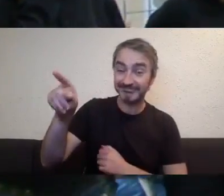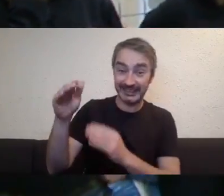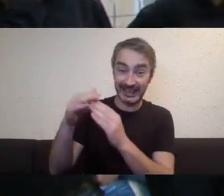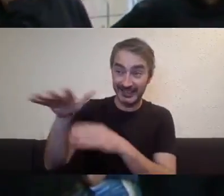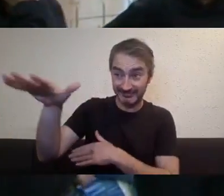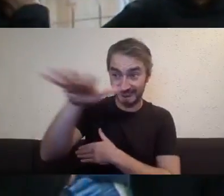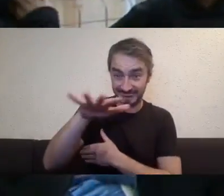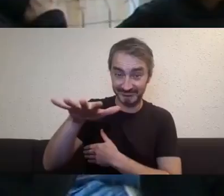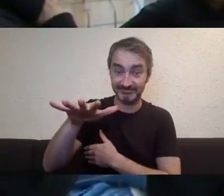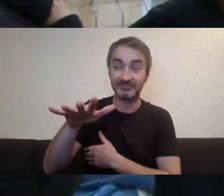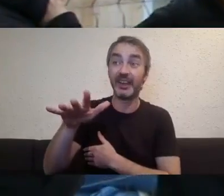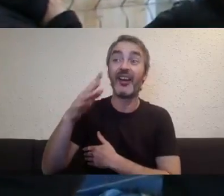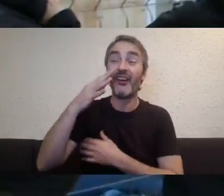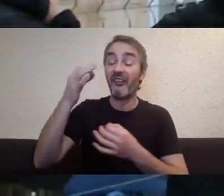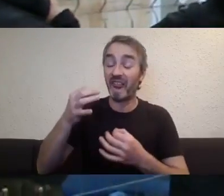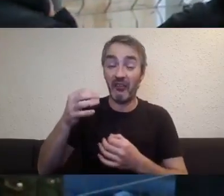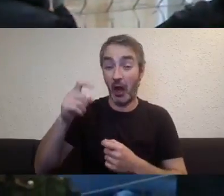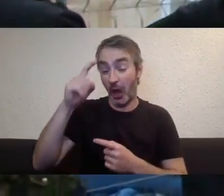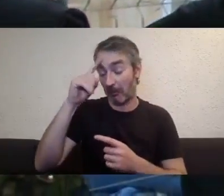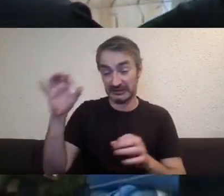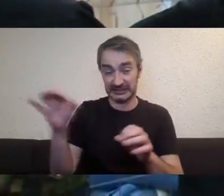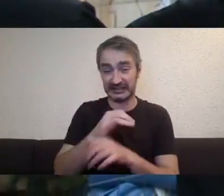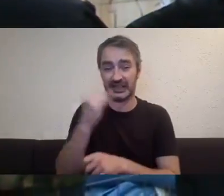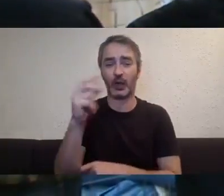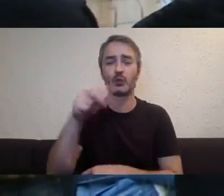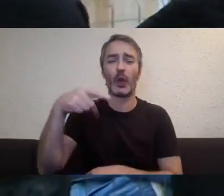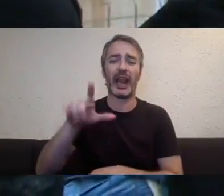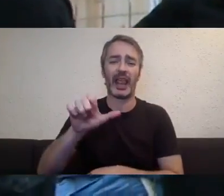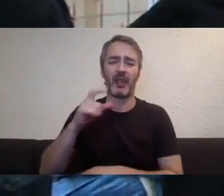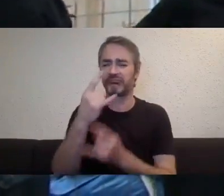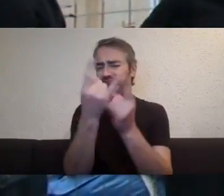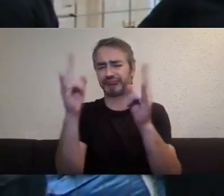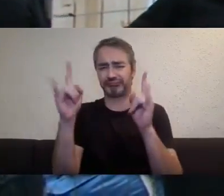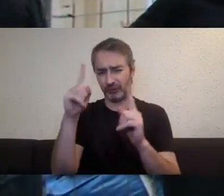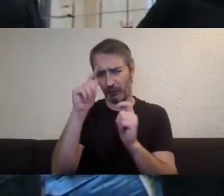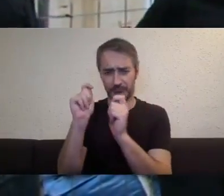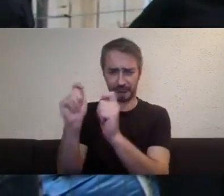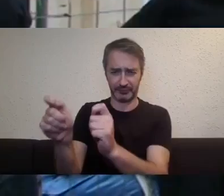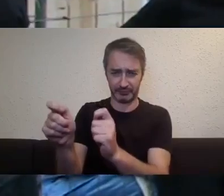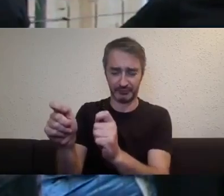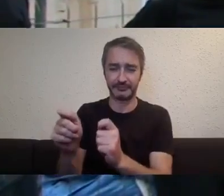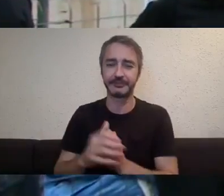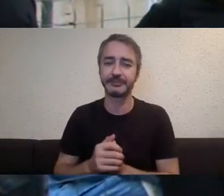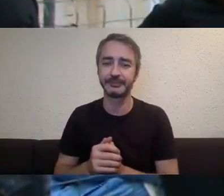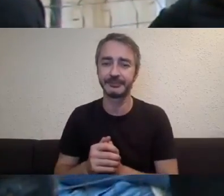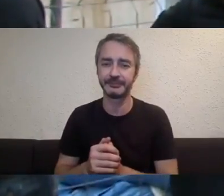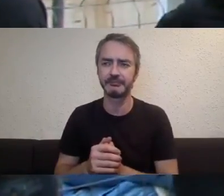d'aquí, que no van arribar a tenir més nom que Miquel Jungle, però bueno, tenia una història